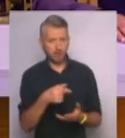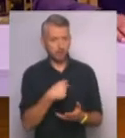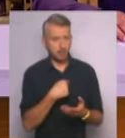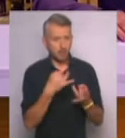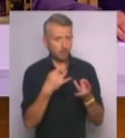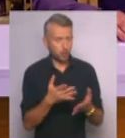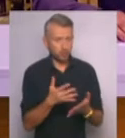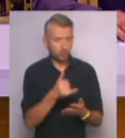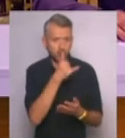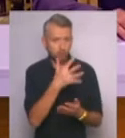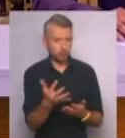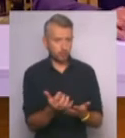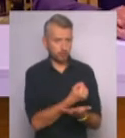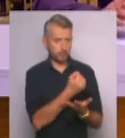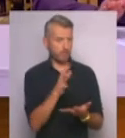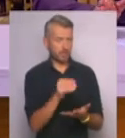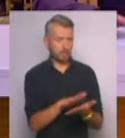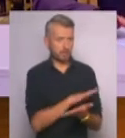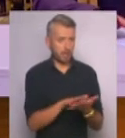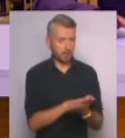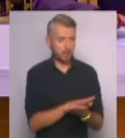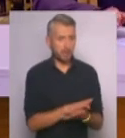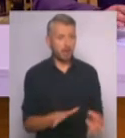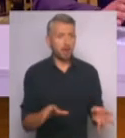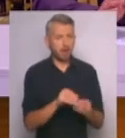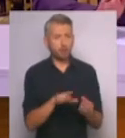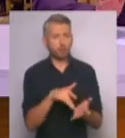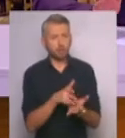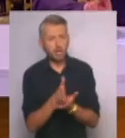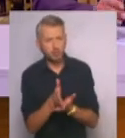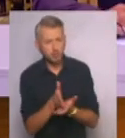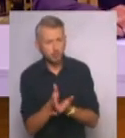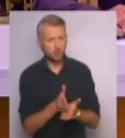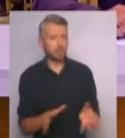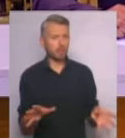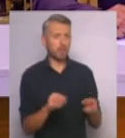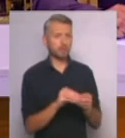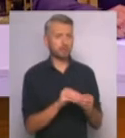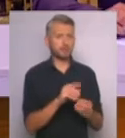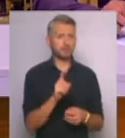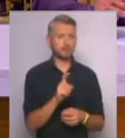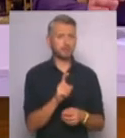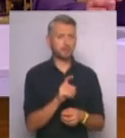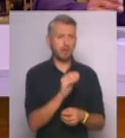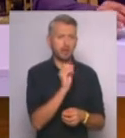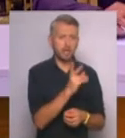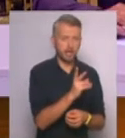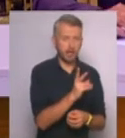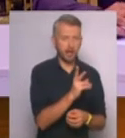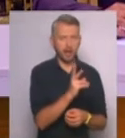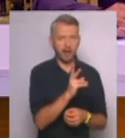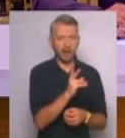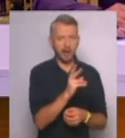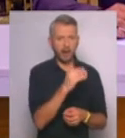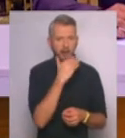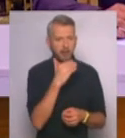навіть фізично не можемо весь прибрати. Бачиш, що приватний... І разом з комунальними службами, і разом з ЖЕК, і